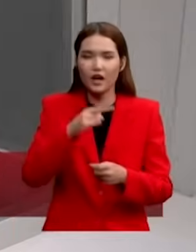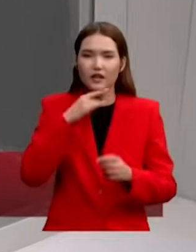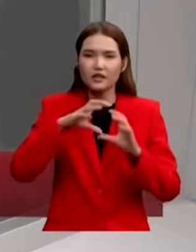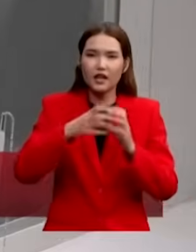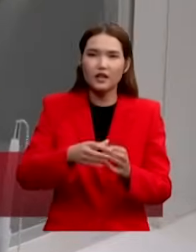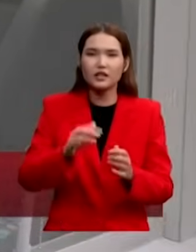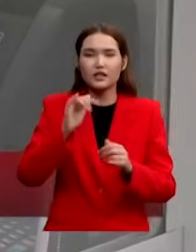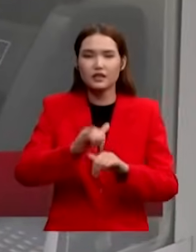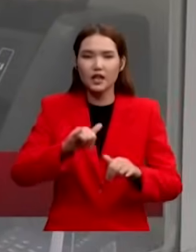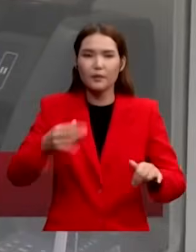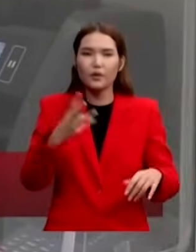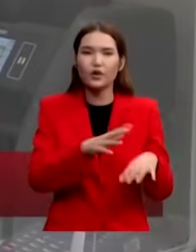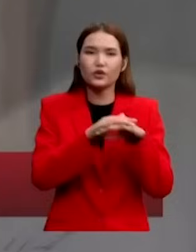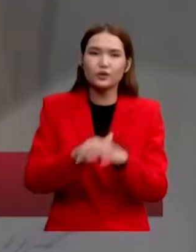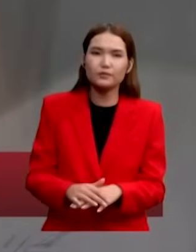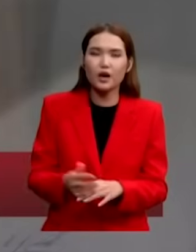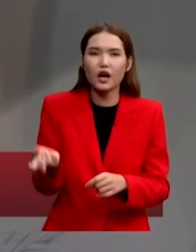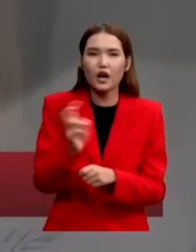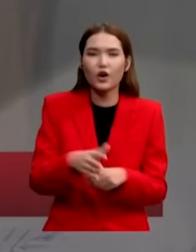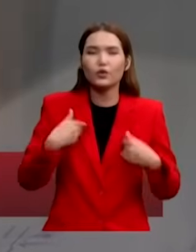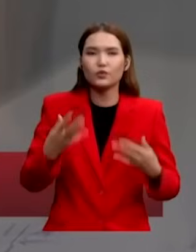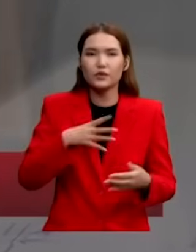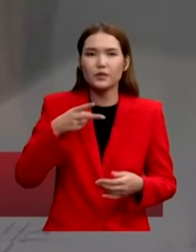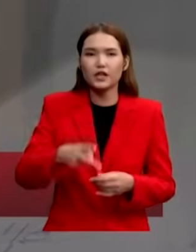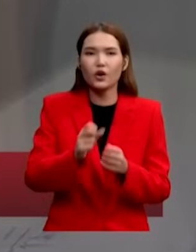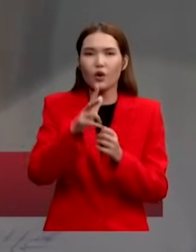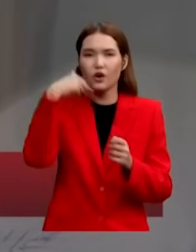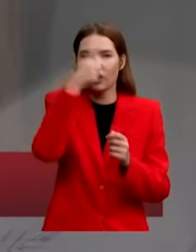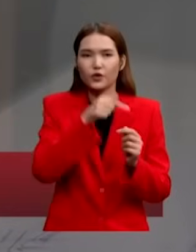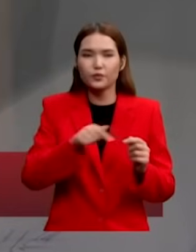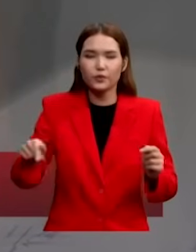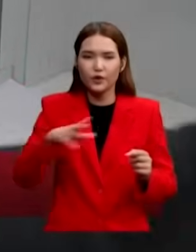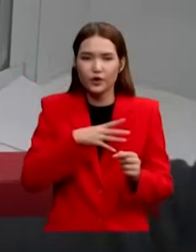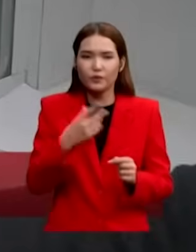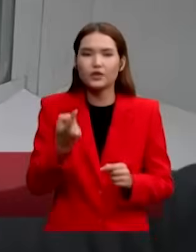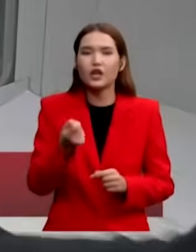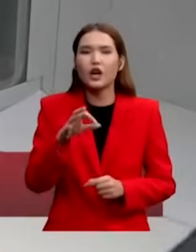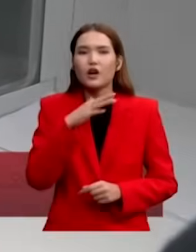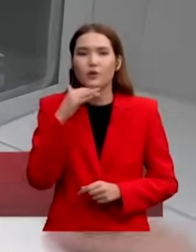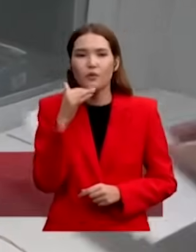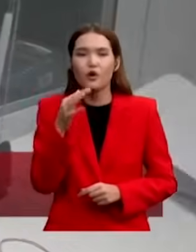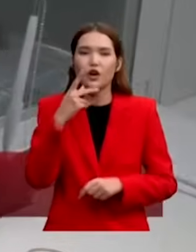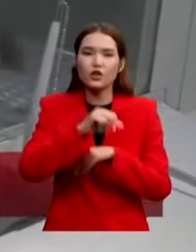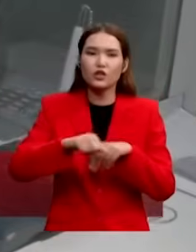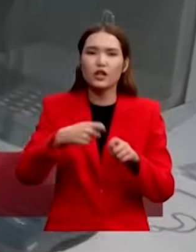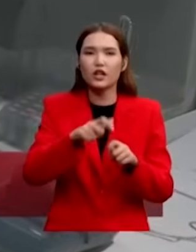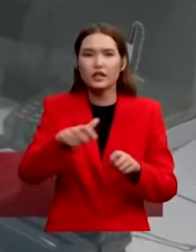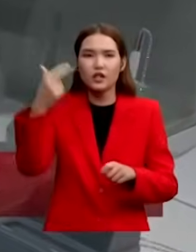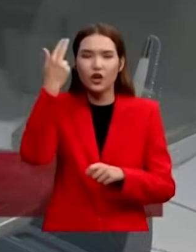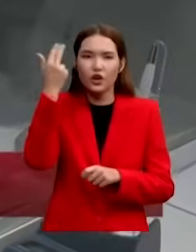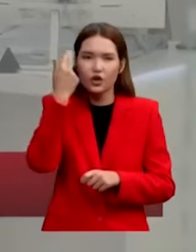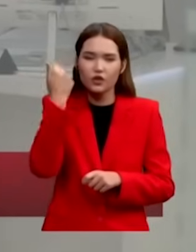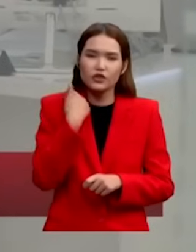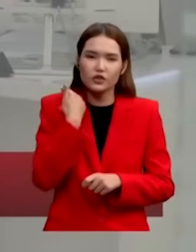белгілі дамыған 3 банкті алып келуді ұсынды. Елімізде 2013 жылдары 145 банк болған. Ол кезде шетелдік Ұлыбритания, Гонконг